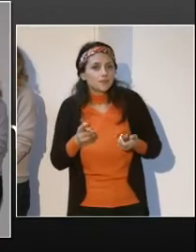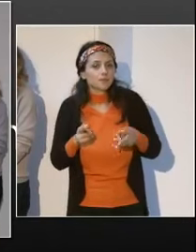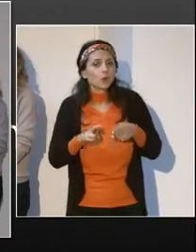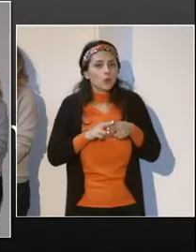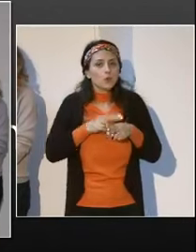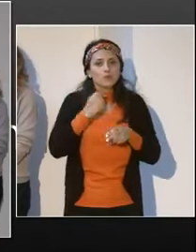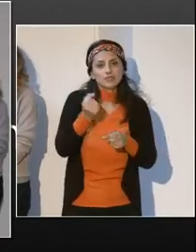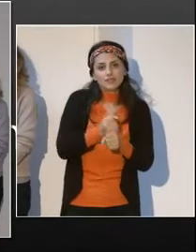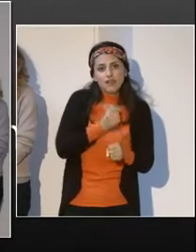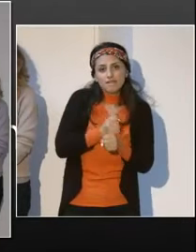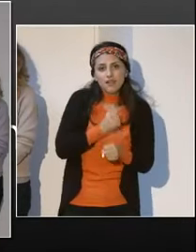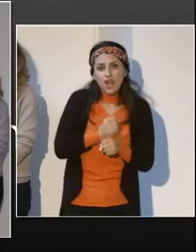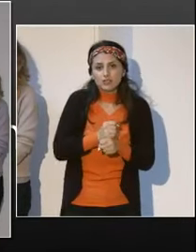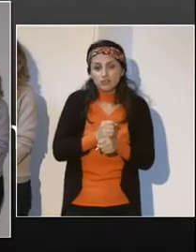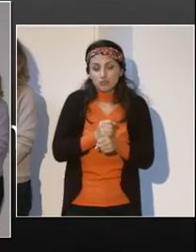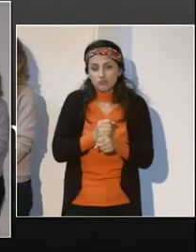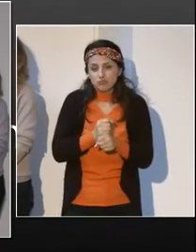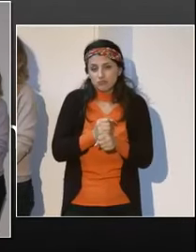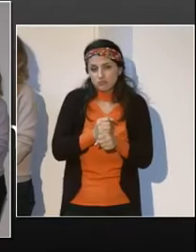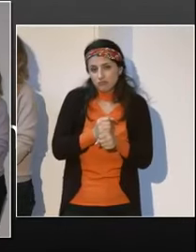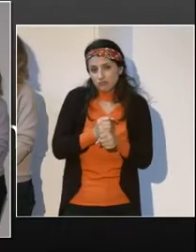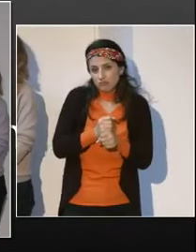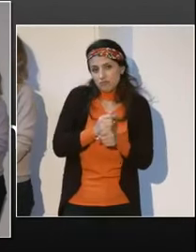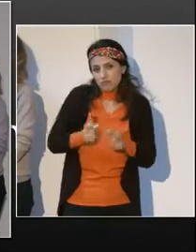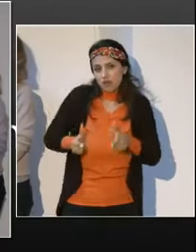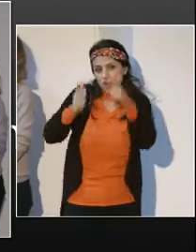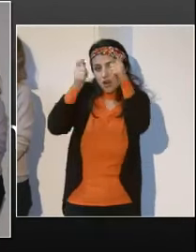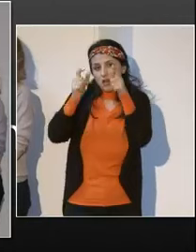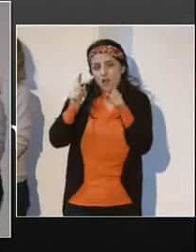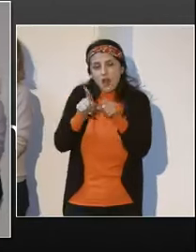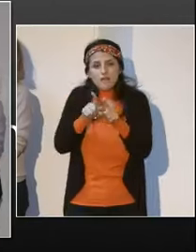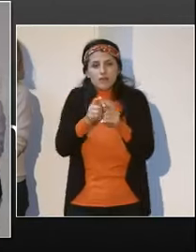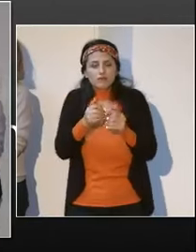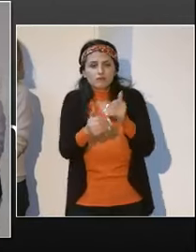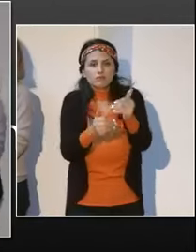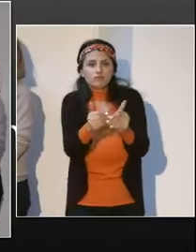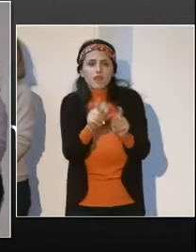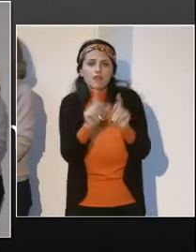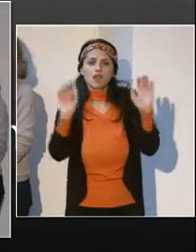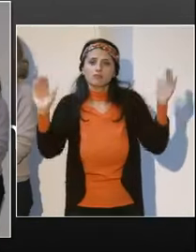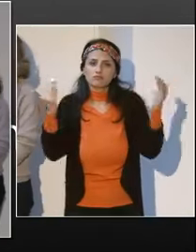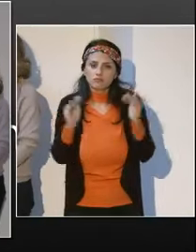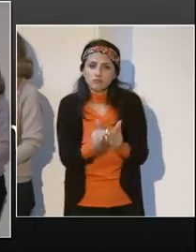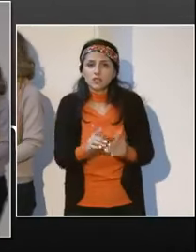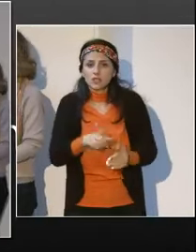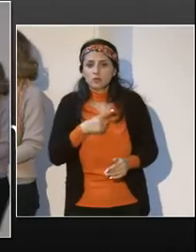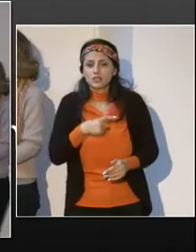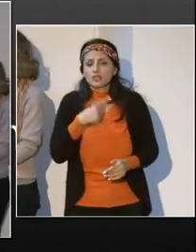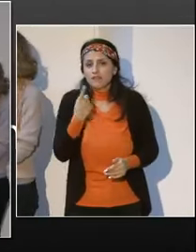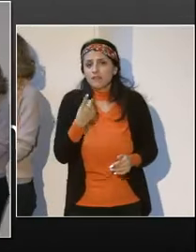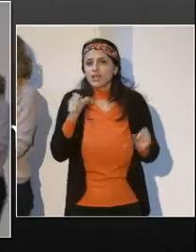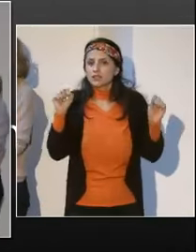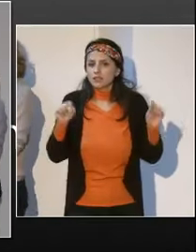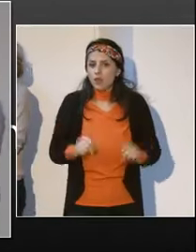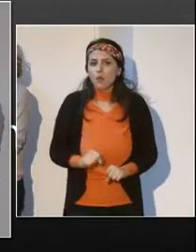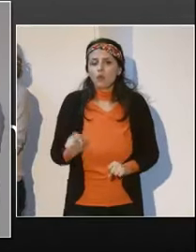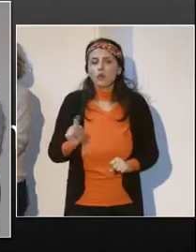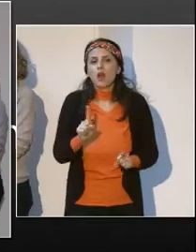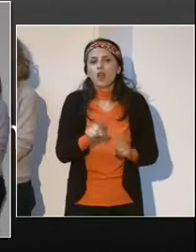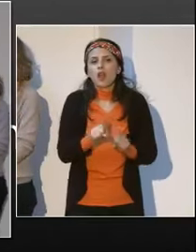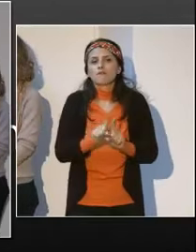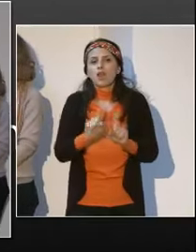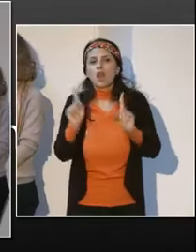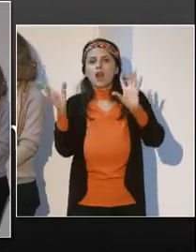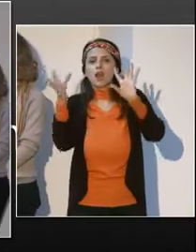Realizeaza dezinstituționalizarea trebuie sa fie unul serios nu este suficienta punem lacatul pe USA si sa ascundem